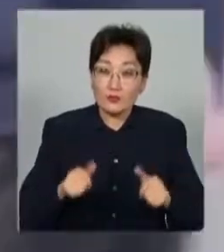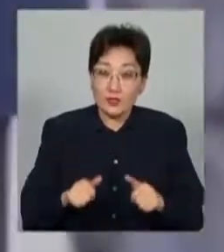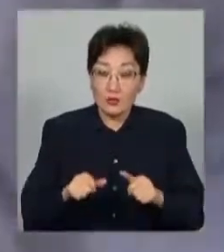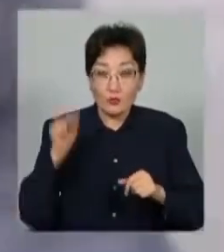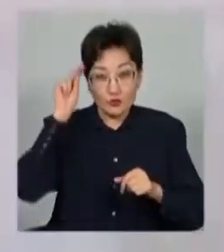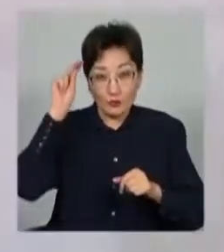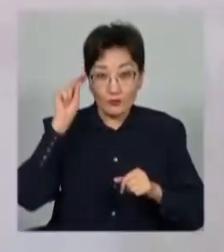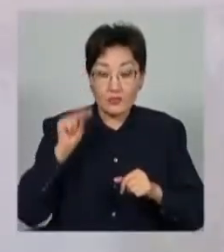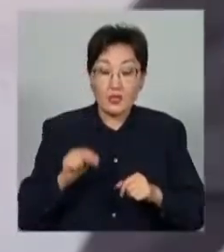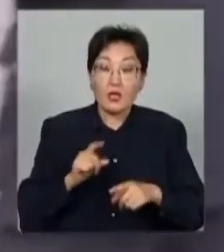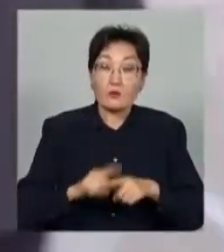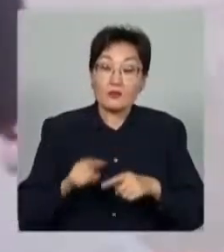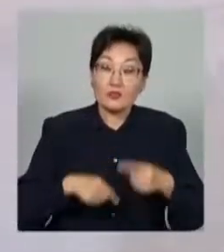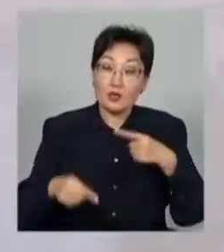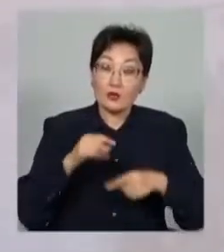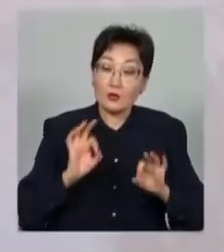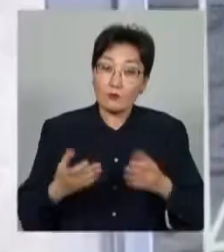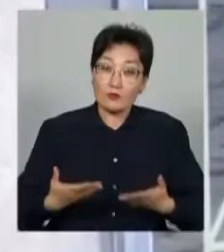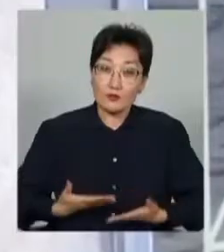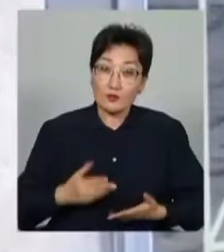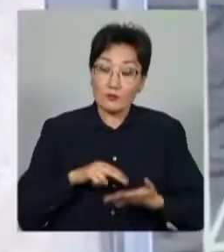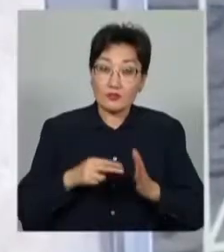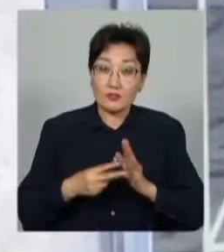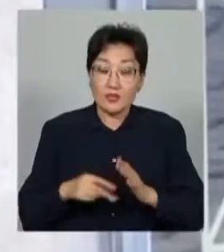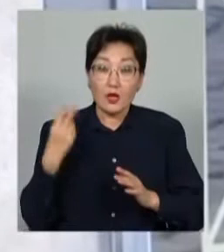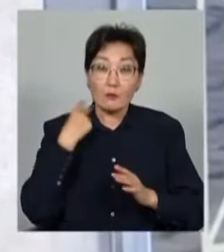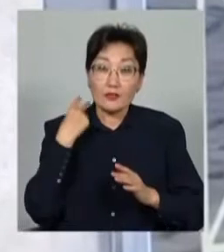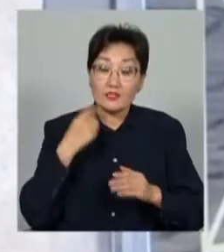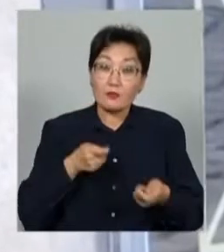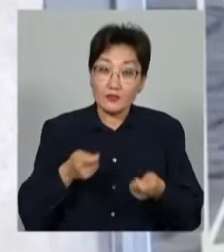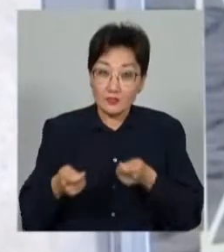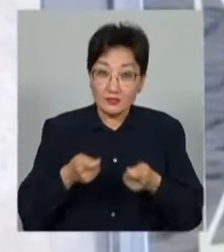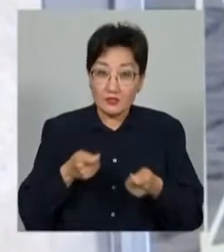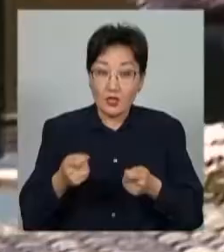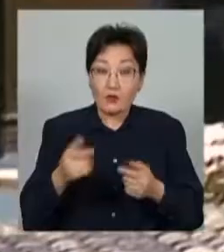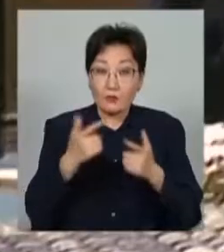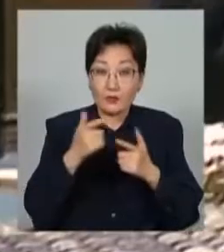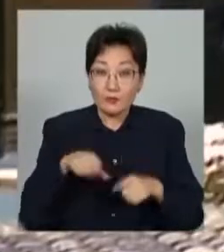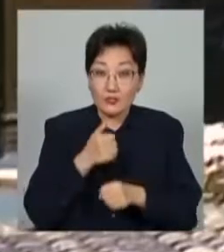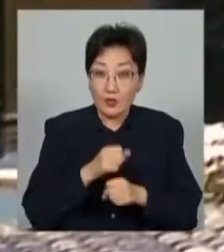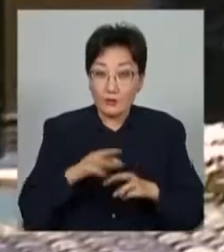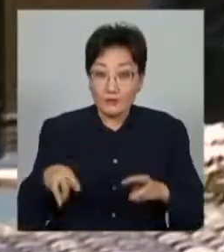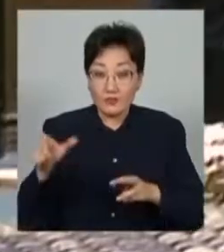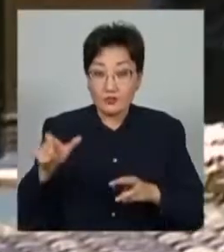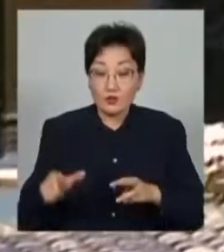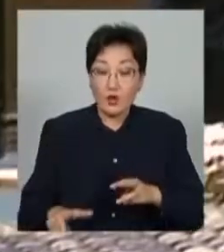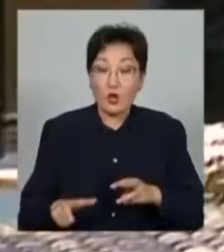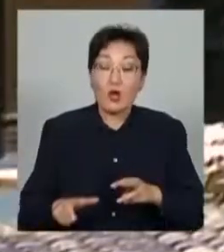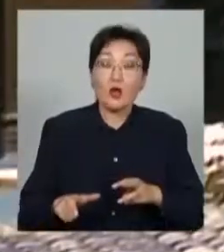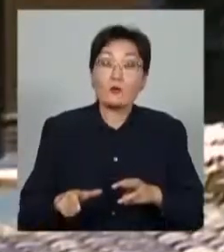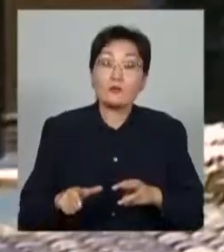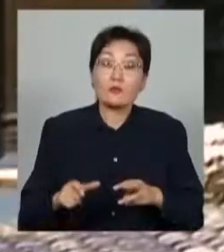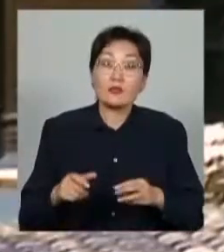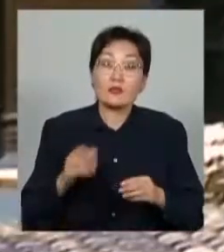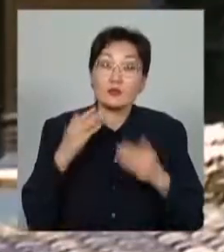учебы. Ускорить возвращение к нормальной жизни планирует и британское правительство. Как заявил премьер-министр королевства Борис Джонсон,